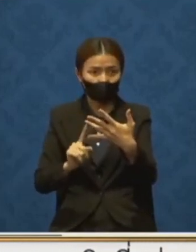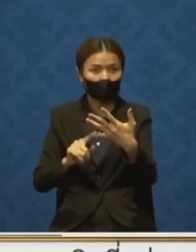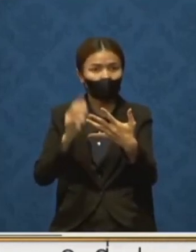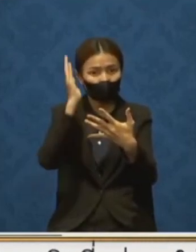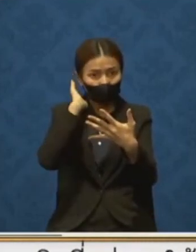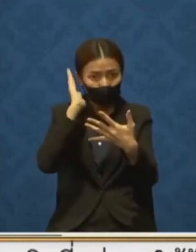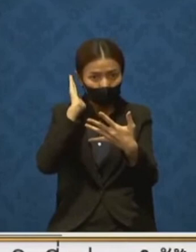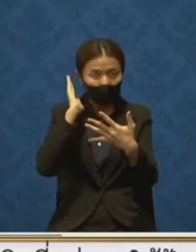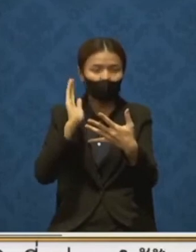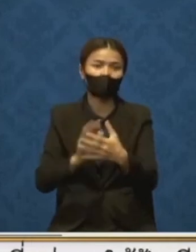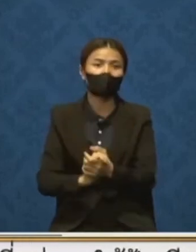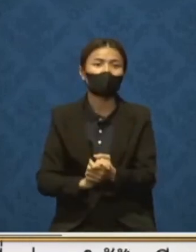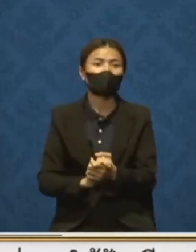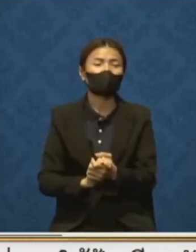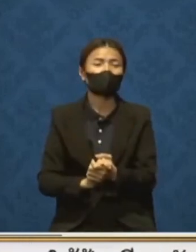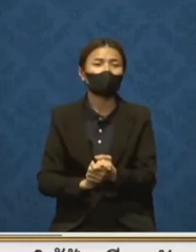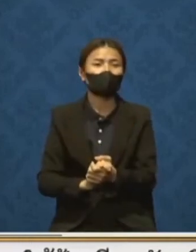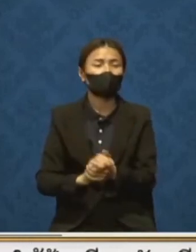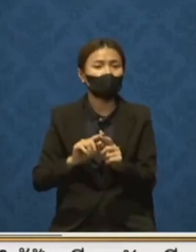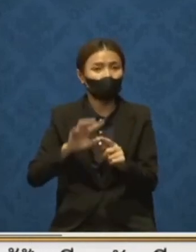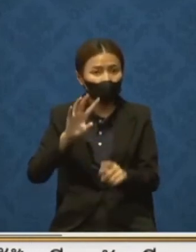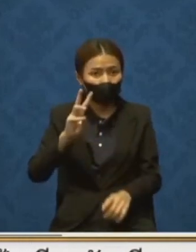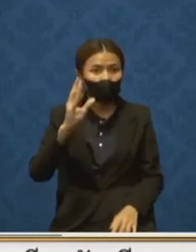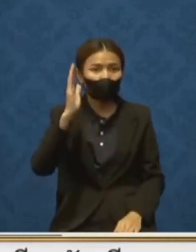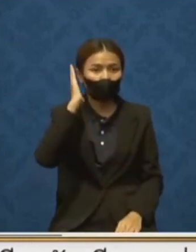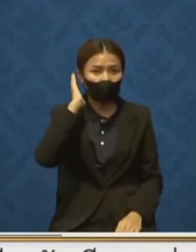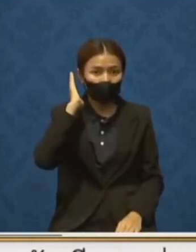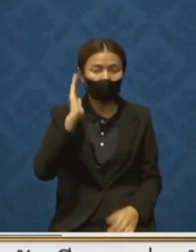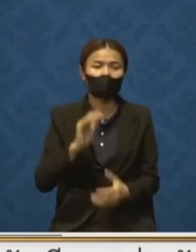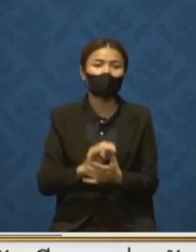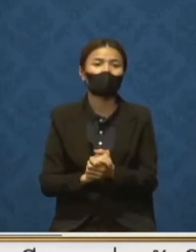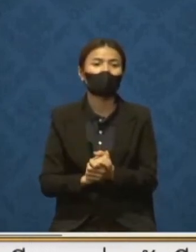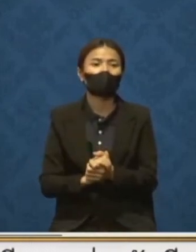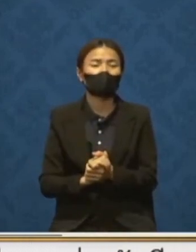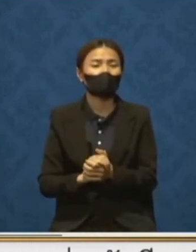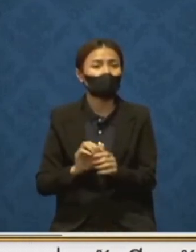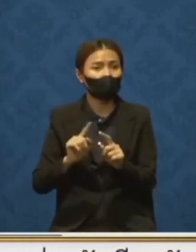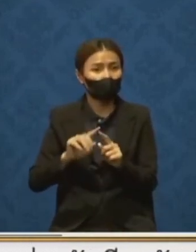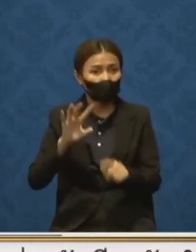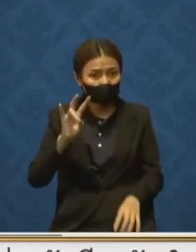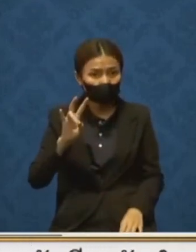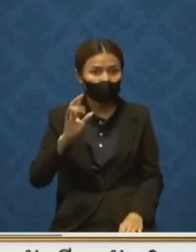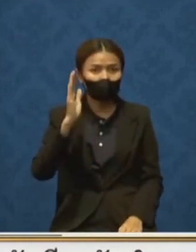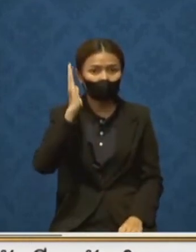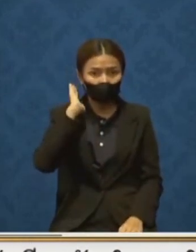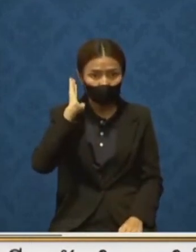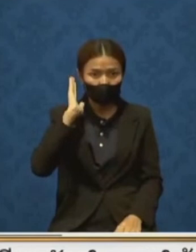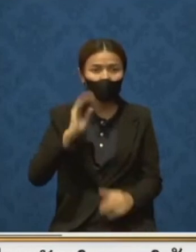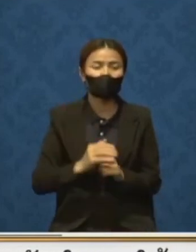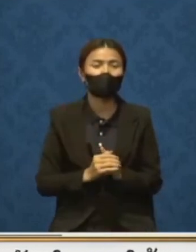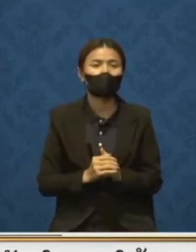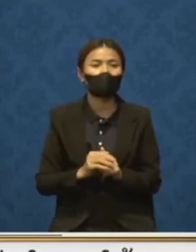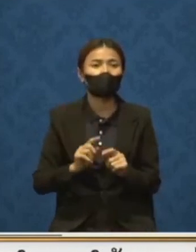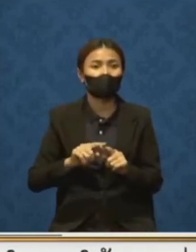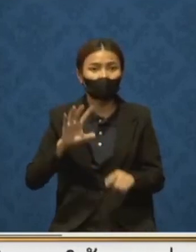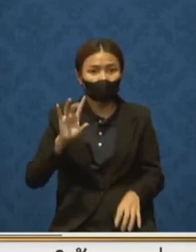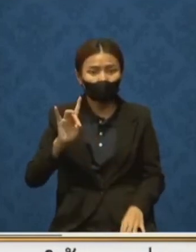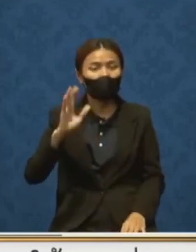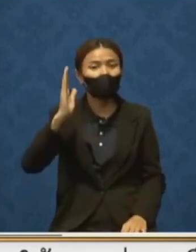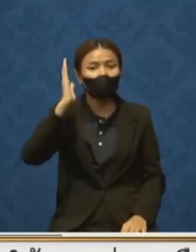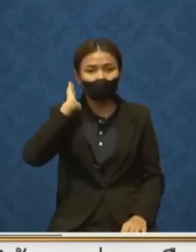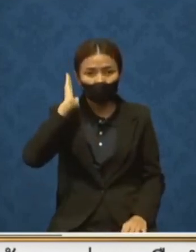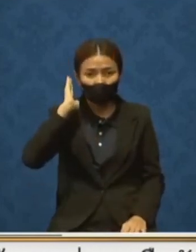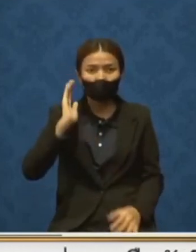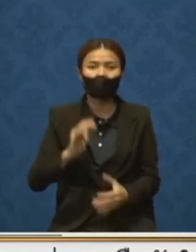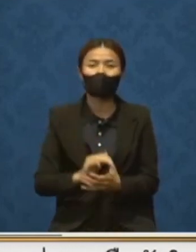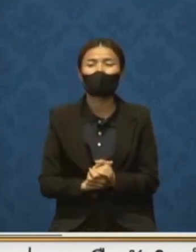ายระวีมาชมาดล6นายวิมลุ่งวัฒนจินดา7นายวิสุทธิ์ชัยนรุณ8นายวีรก